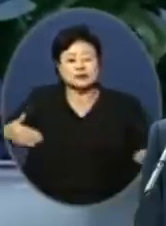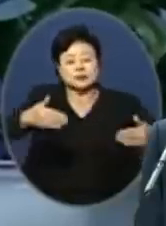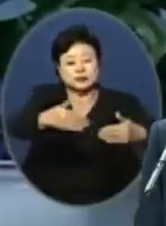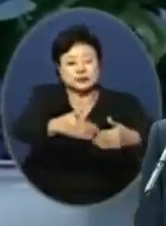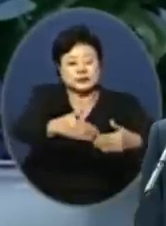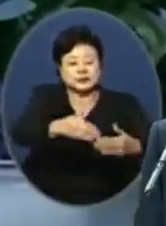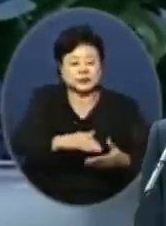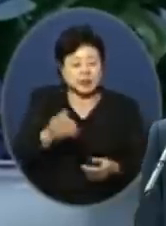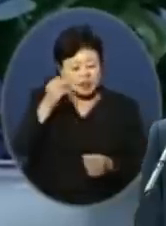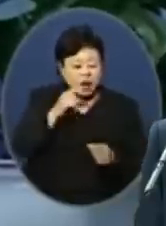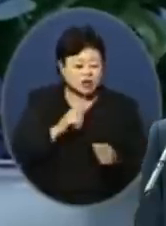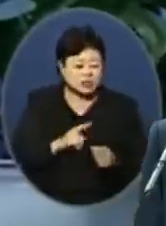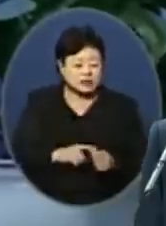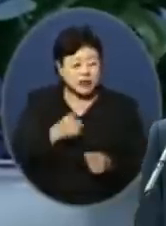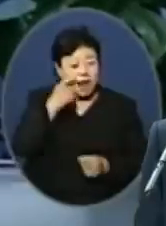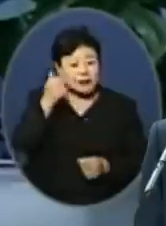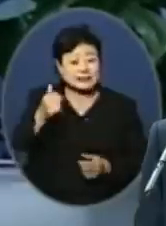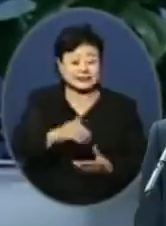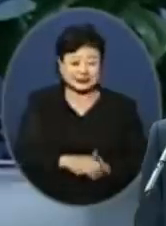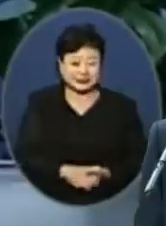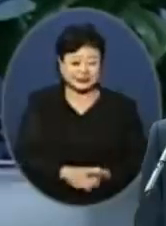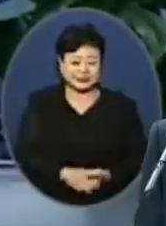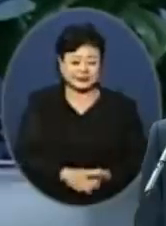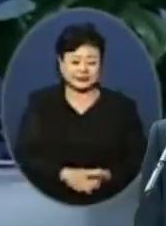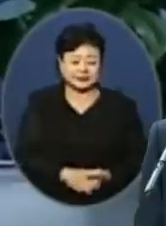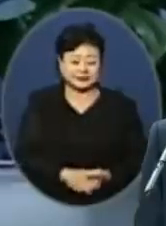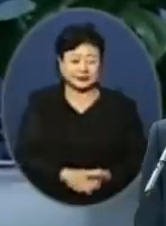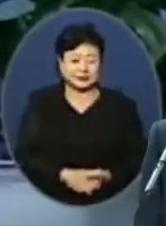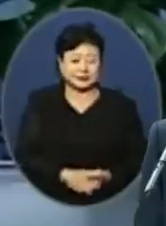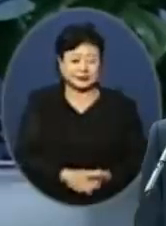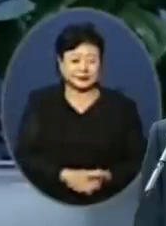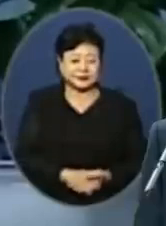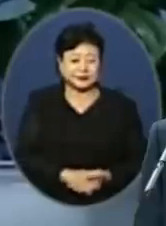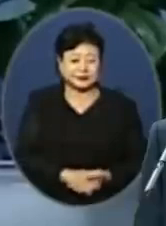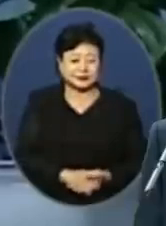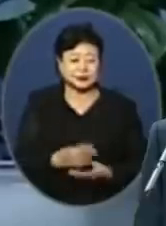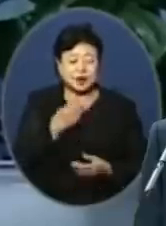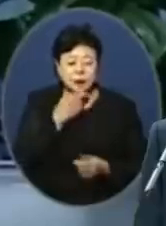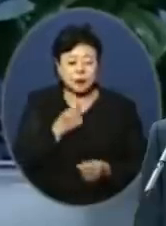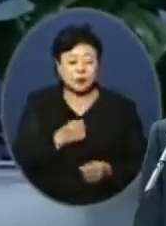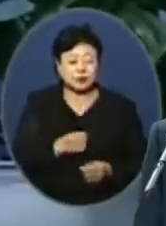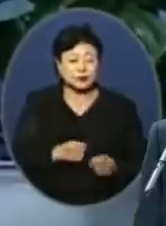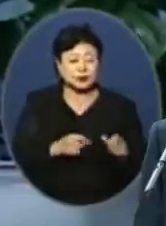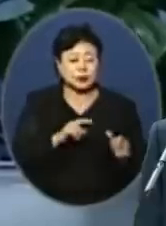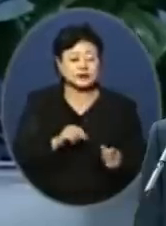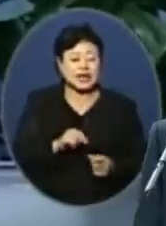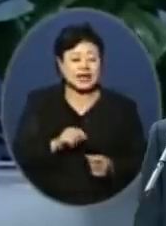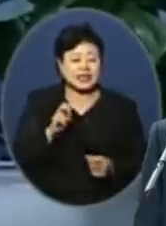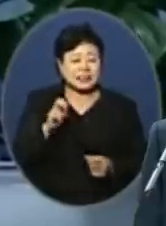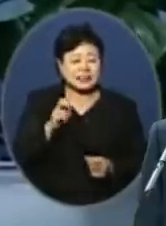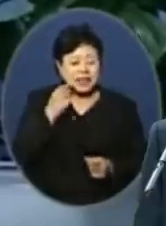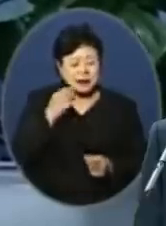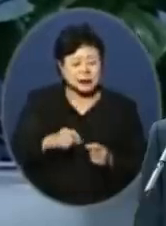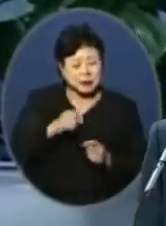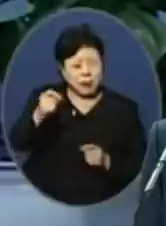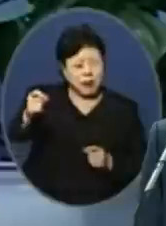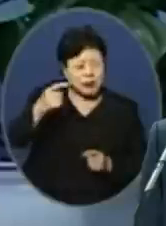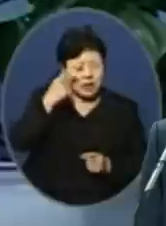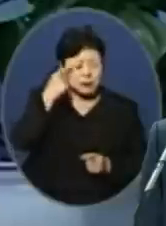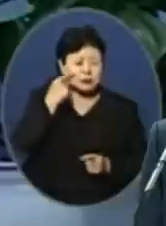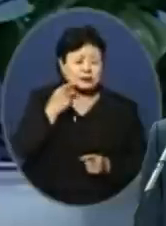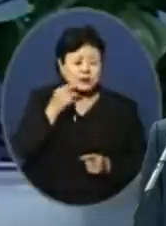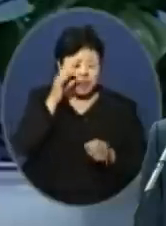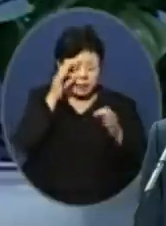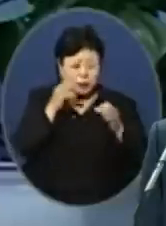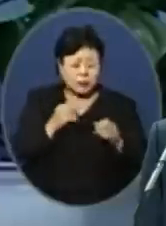것은 영적인 아버지가 그렇게 할 수 있는 것입니다. 누가복음 15장 20절에 아직도 거리가 먼데 아버지가 그를 보고 측은히